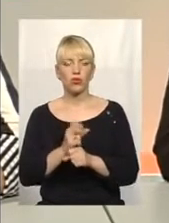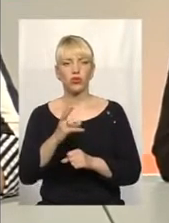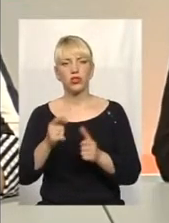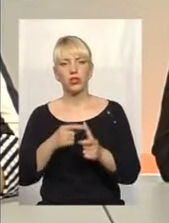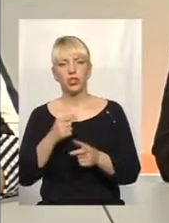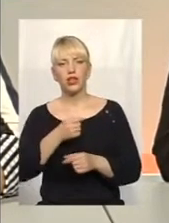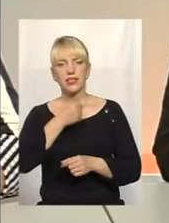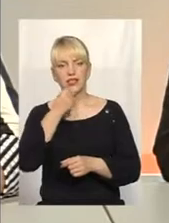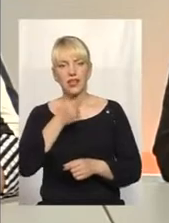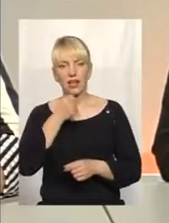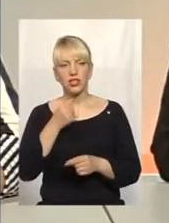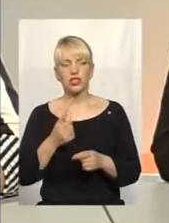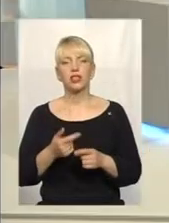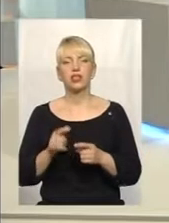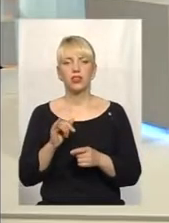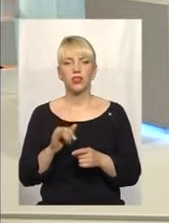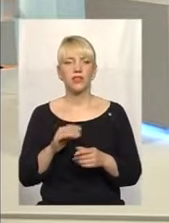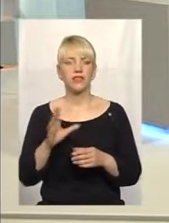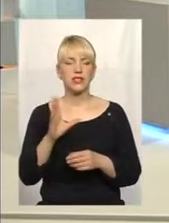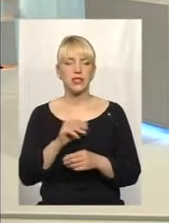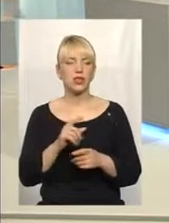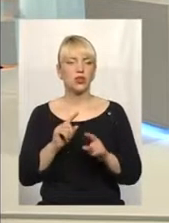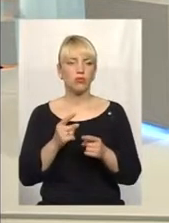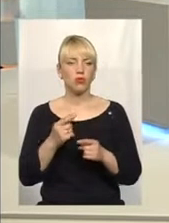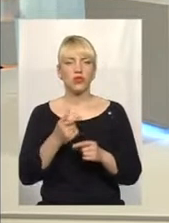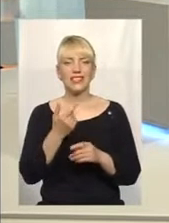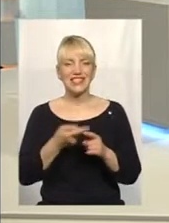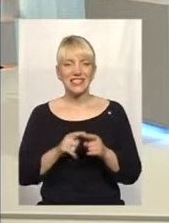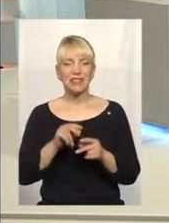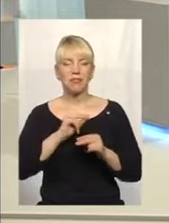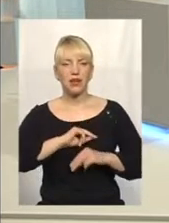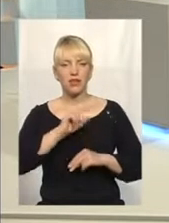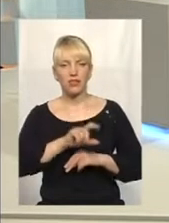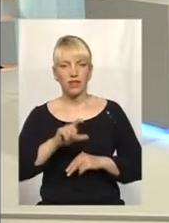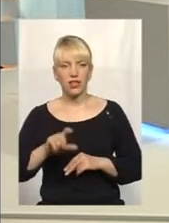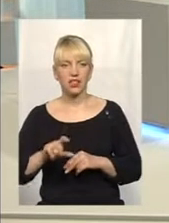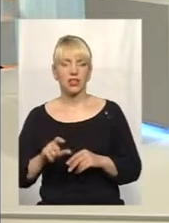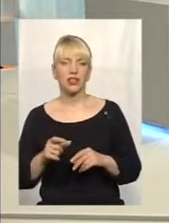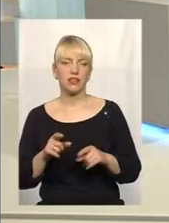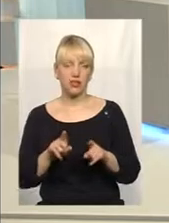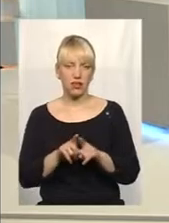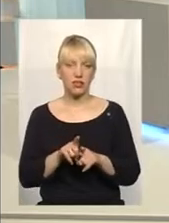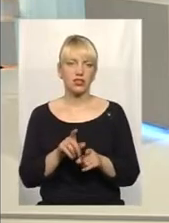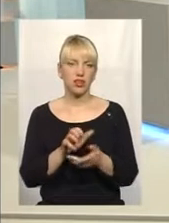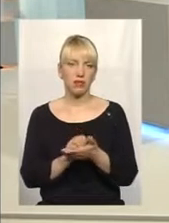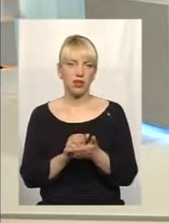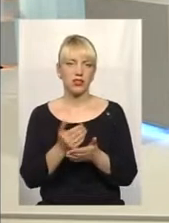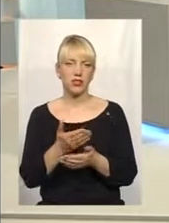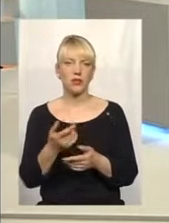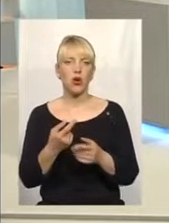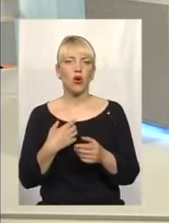всі інші діти вважати. Тому саме вони, ці працівники, теж, ну, основне завдання, звісно, це